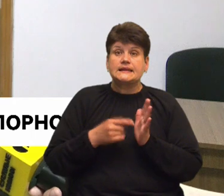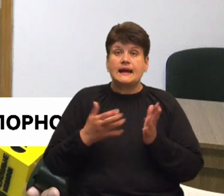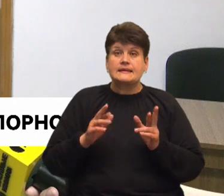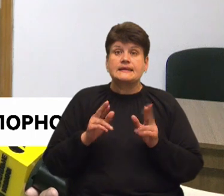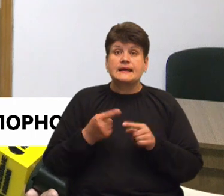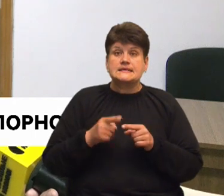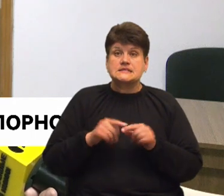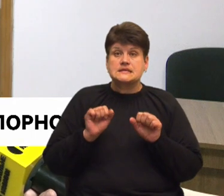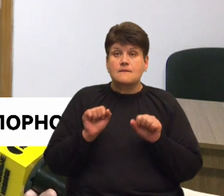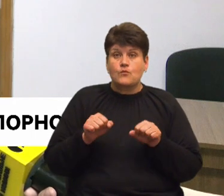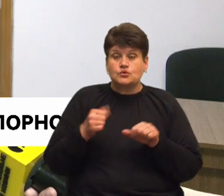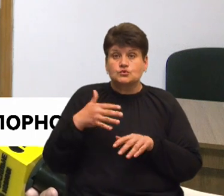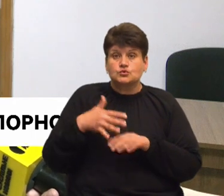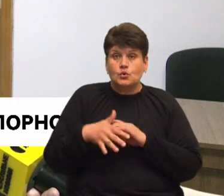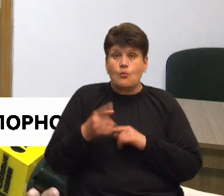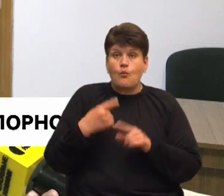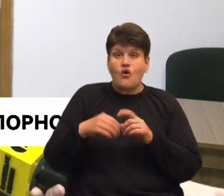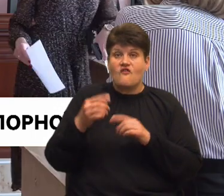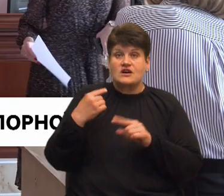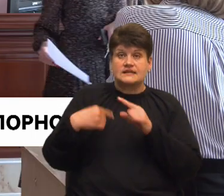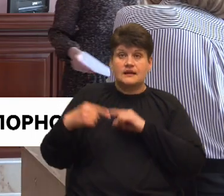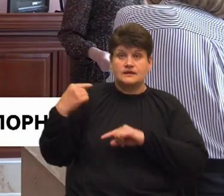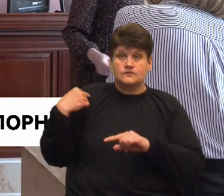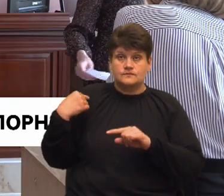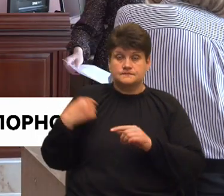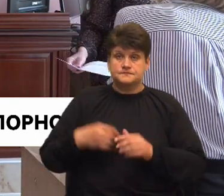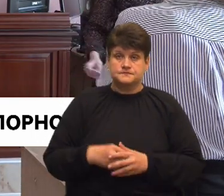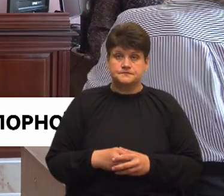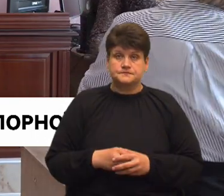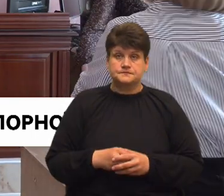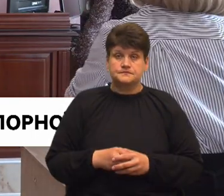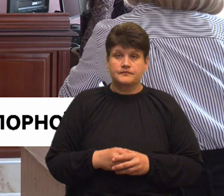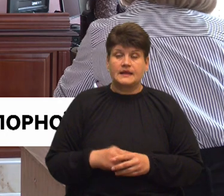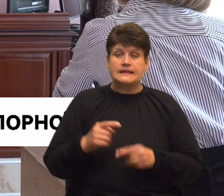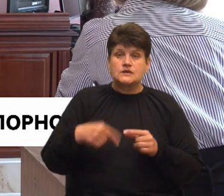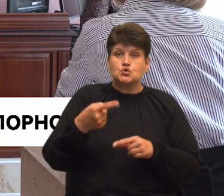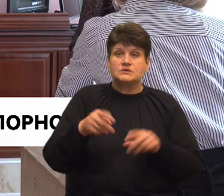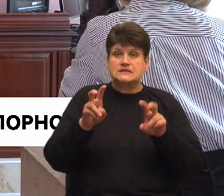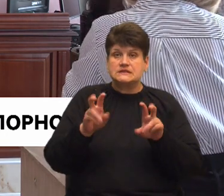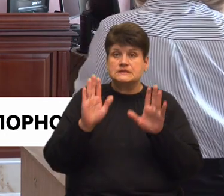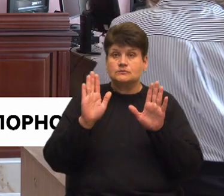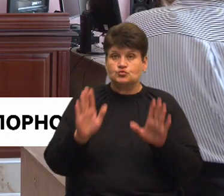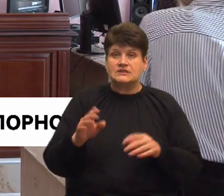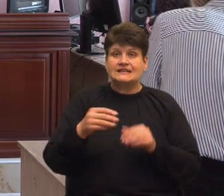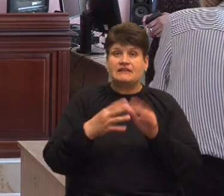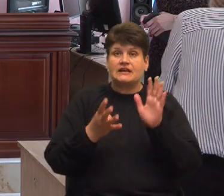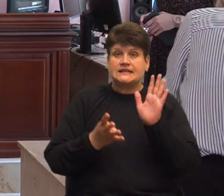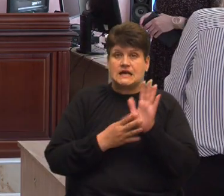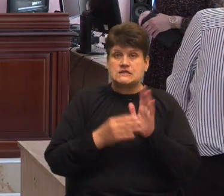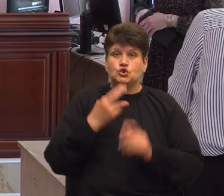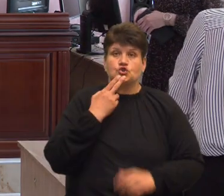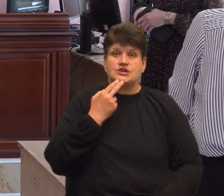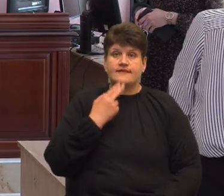це може піддаватися логіці як це повертати все в зворотній бік тут на засідання у справі має відбутися 19 червня